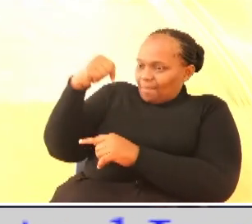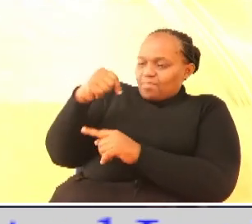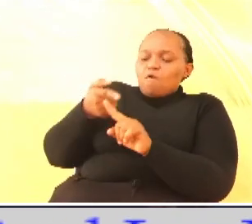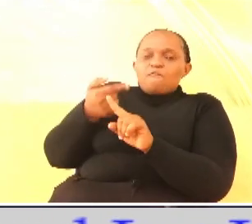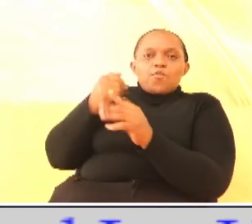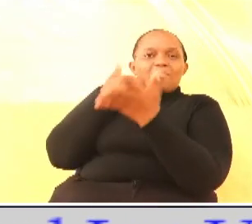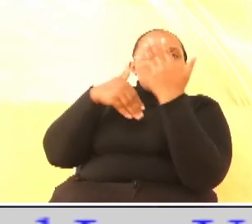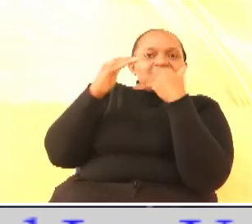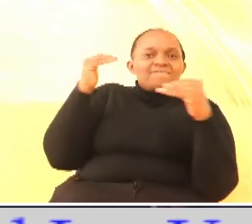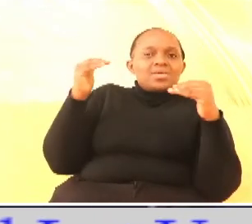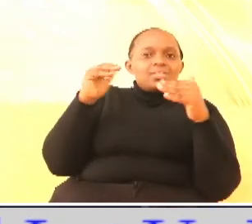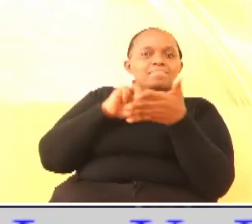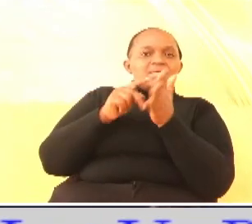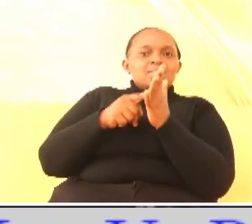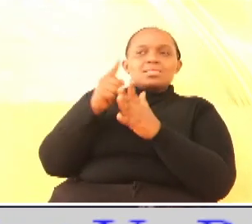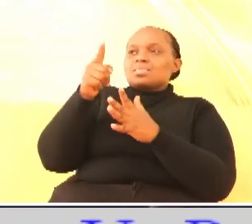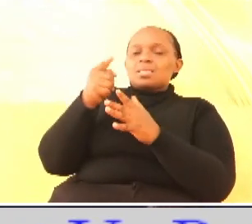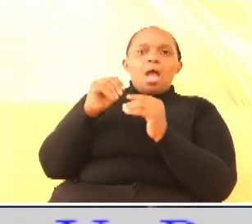duniani.